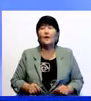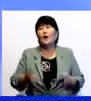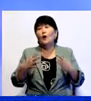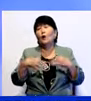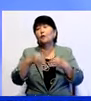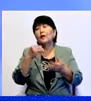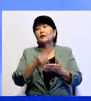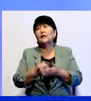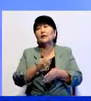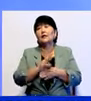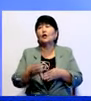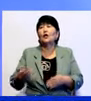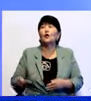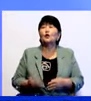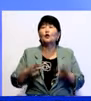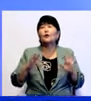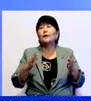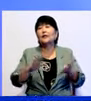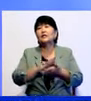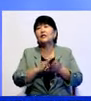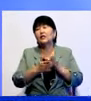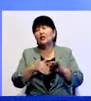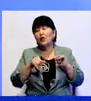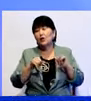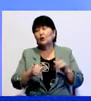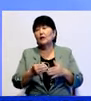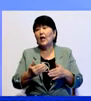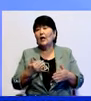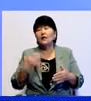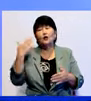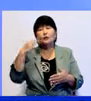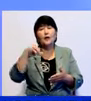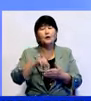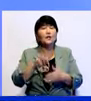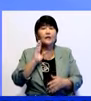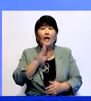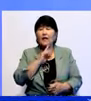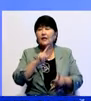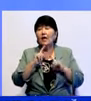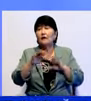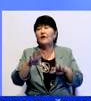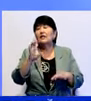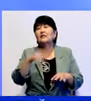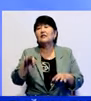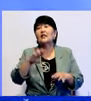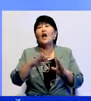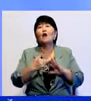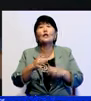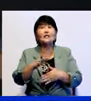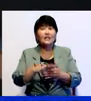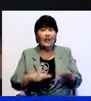Отбасы құндылықтарын дәріптеп, тұрмыстағы келеңсіз жағдайларды шешу мен алдын алуды мақсат тұтқан аналар форумы Сырдария ауданында жалғасты.